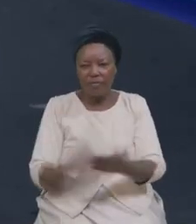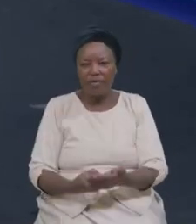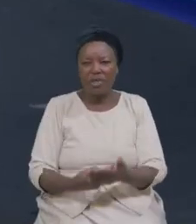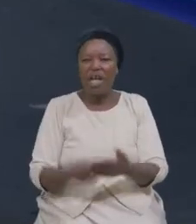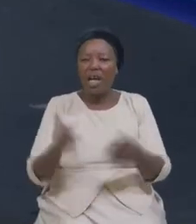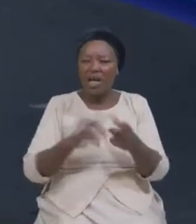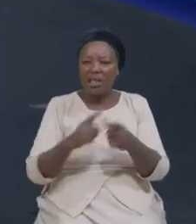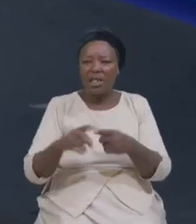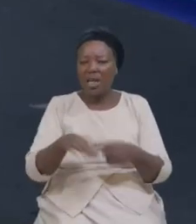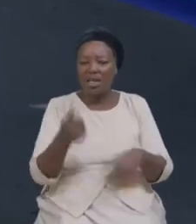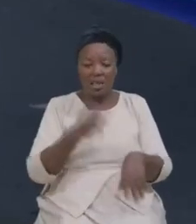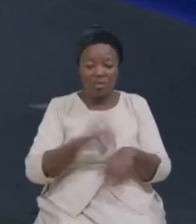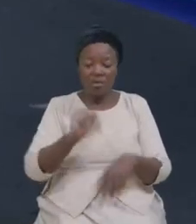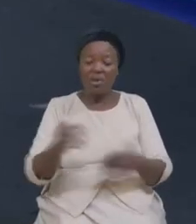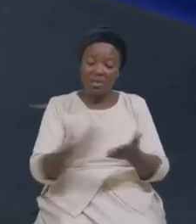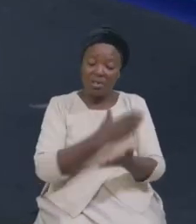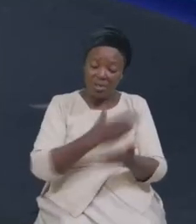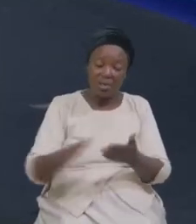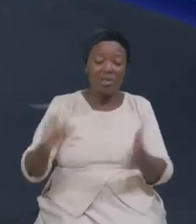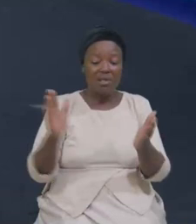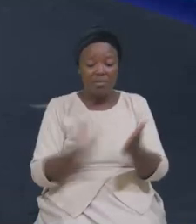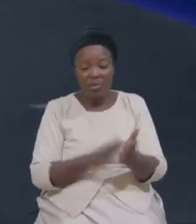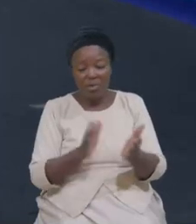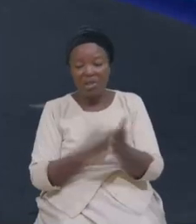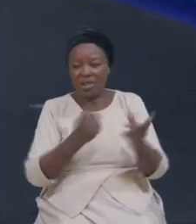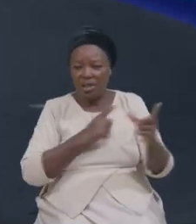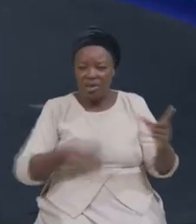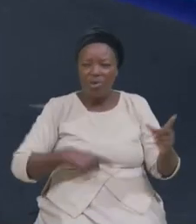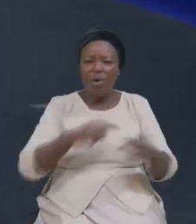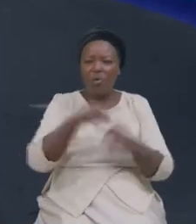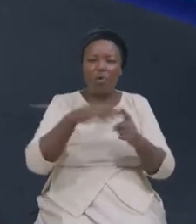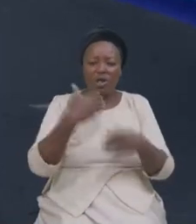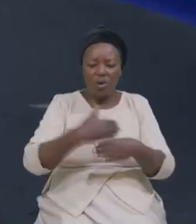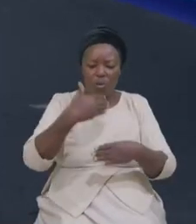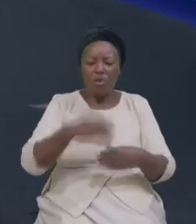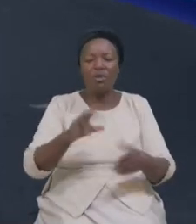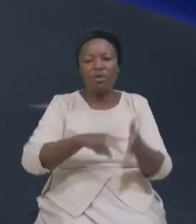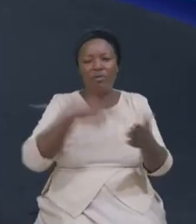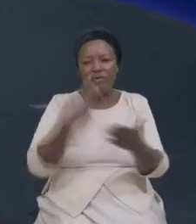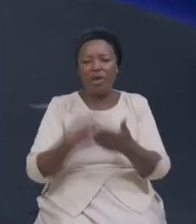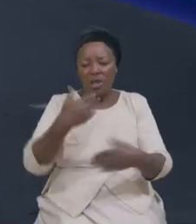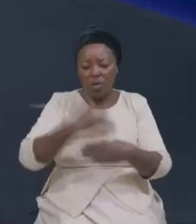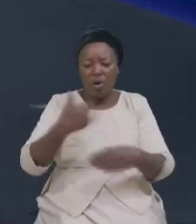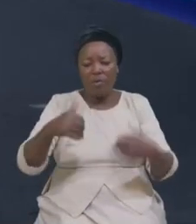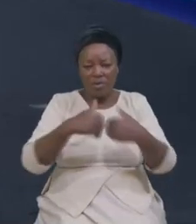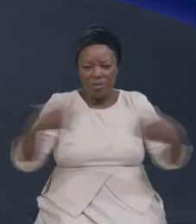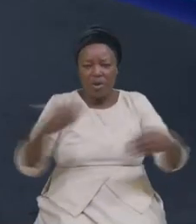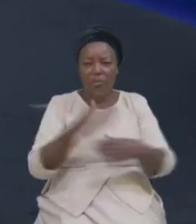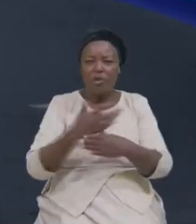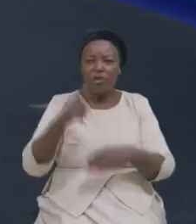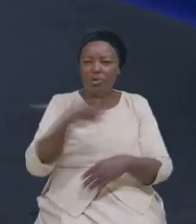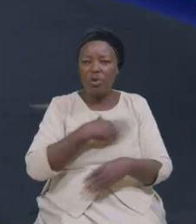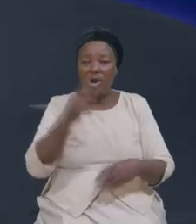peut louer Dieu quand les murailles tombent. Mais le mur de séparation entre toi et ta destinée,